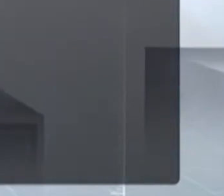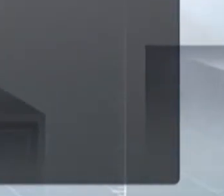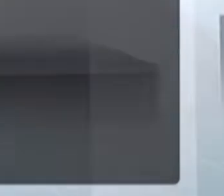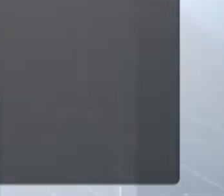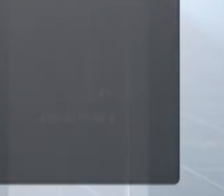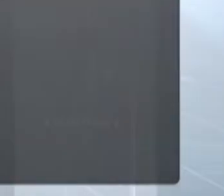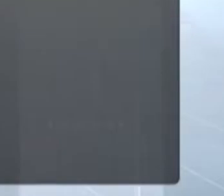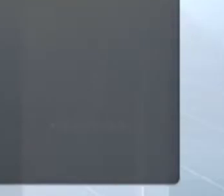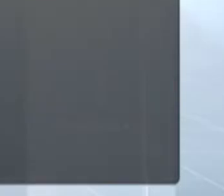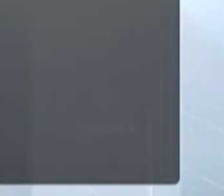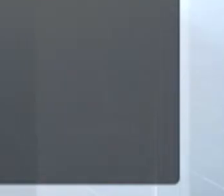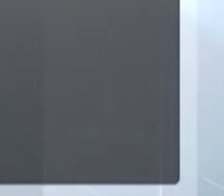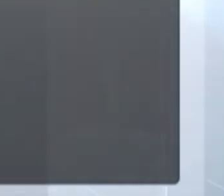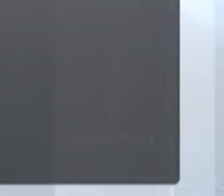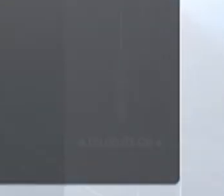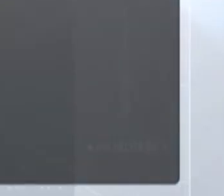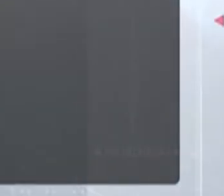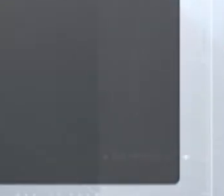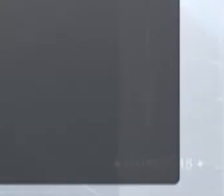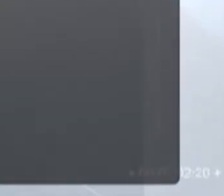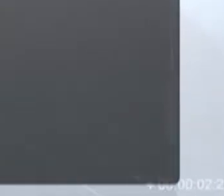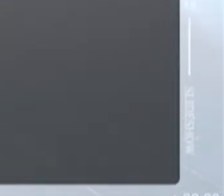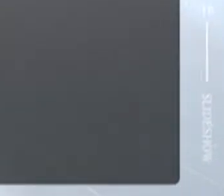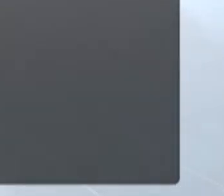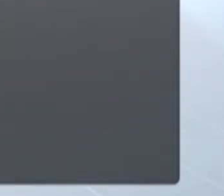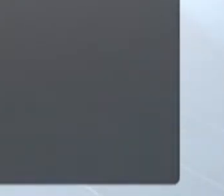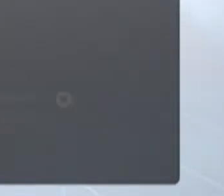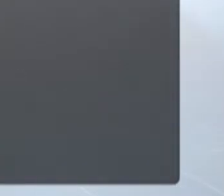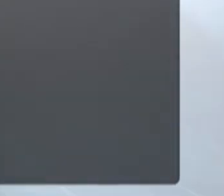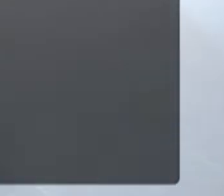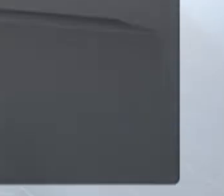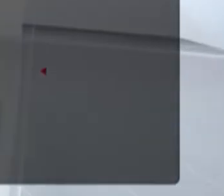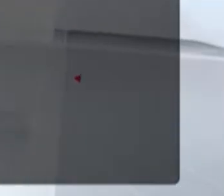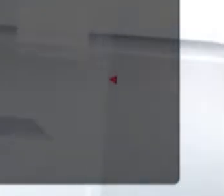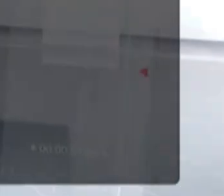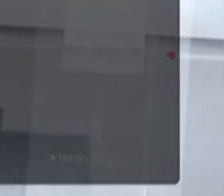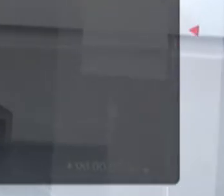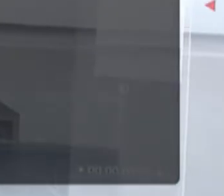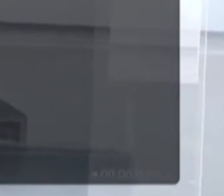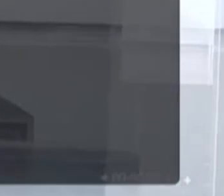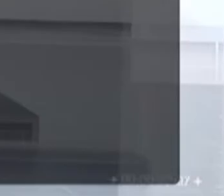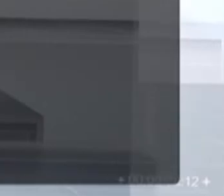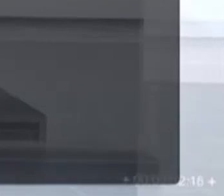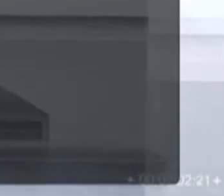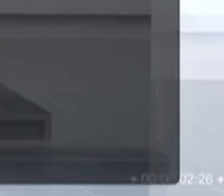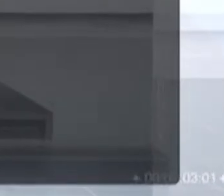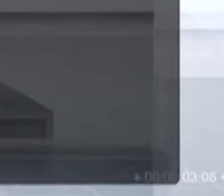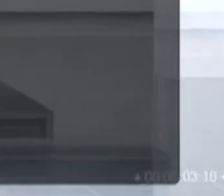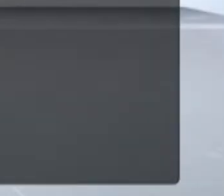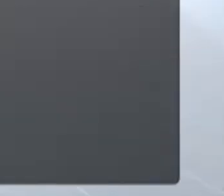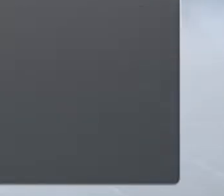saat pelaksanaan debat. Tim kampanye dilarang membawa dan menyebarkan bahan kampanye dalam ruangan pelaksanaan debat